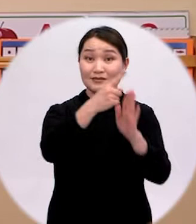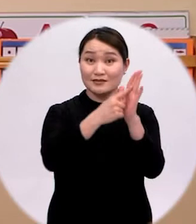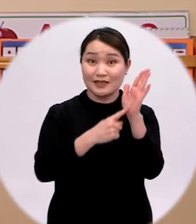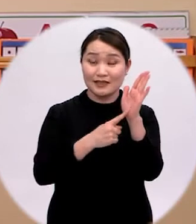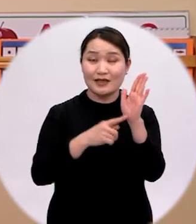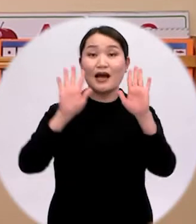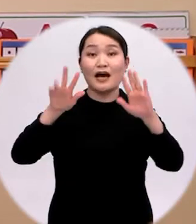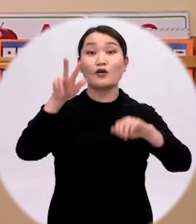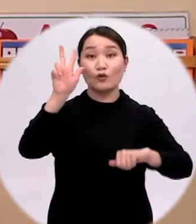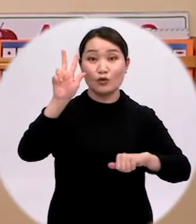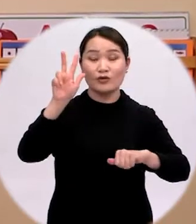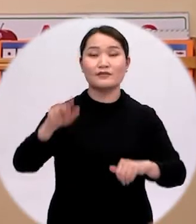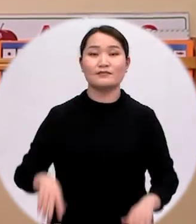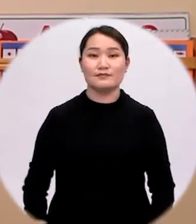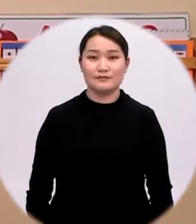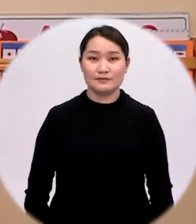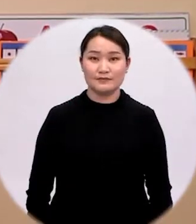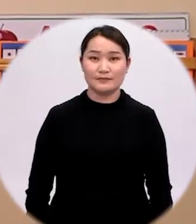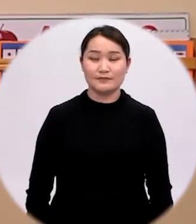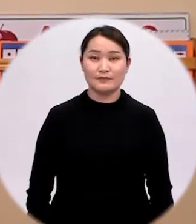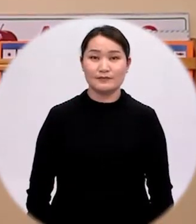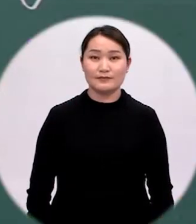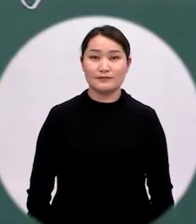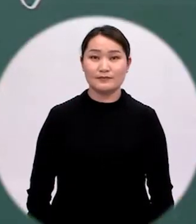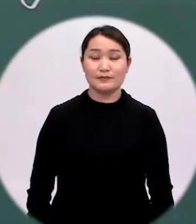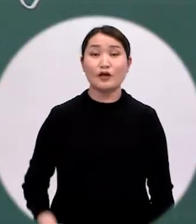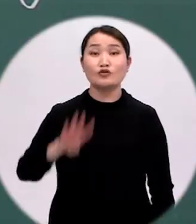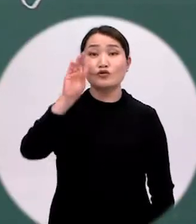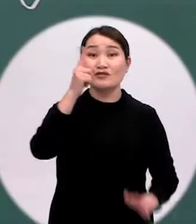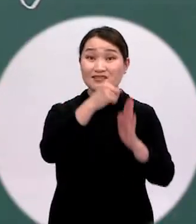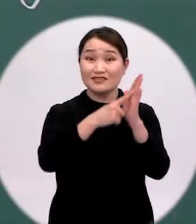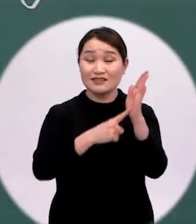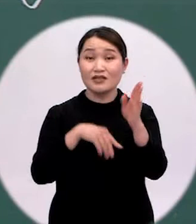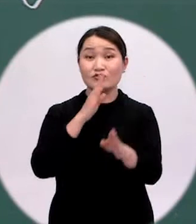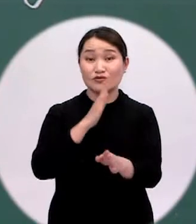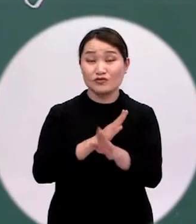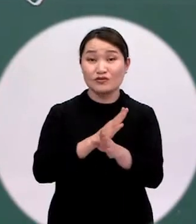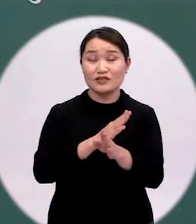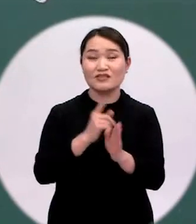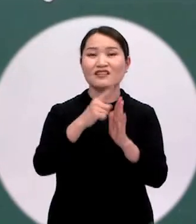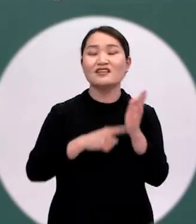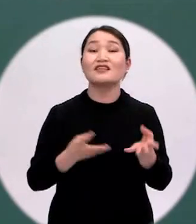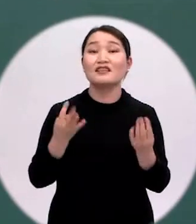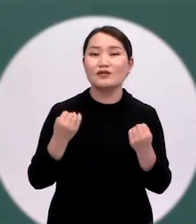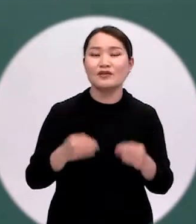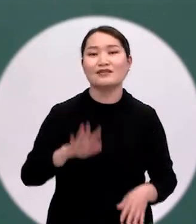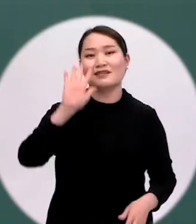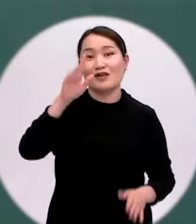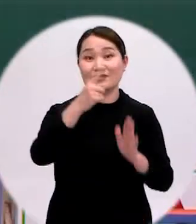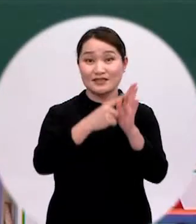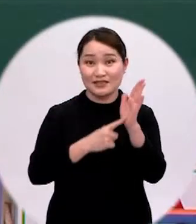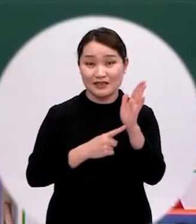4 сарын 13. 4 сарын дараа хэдэн сар болох вэ? 5